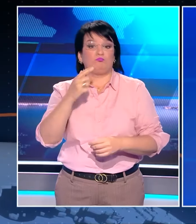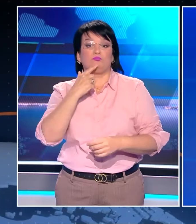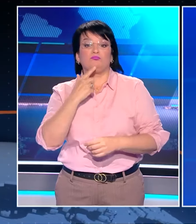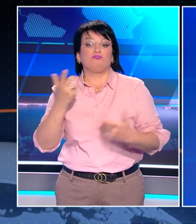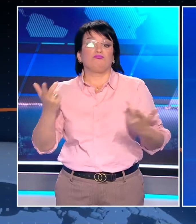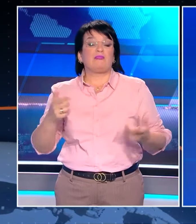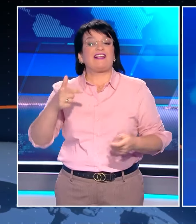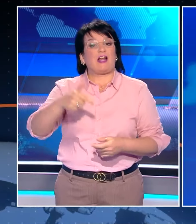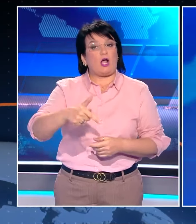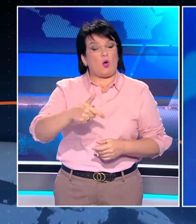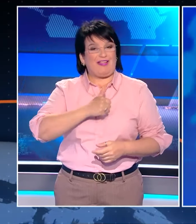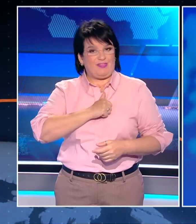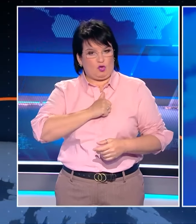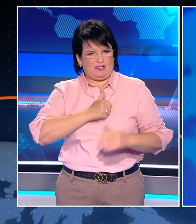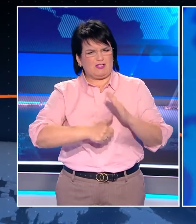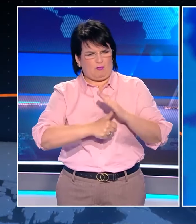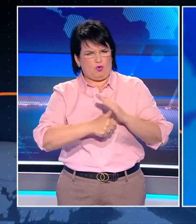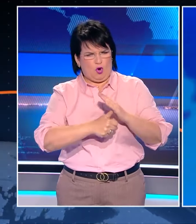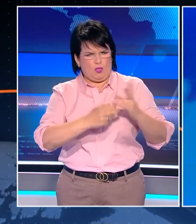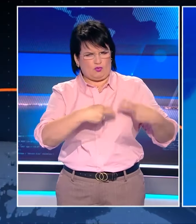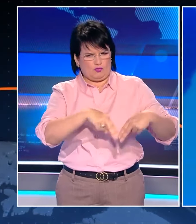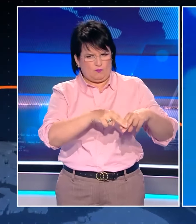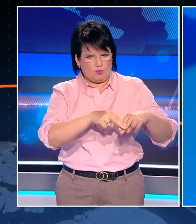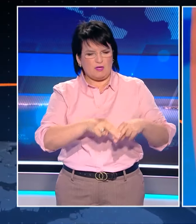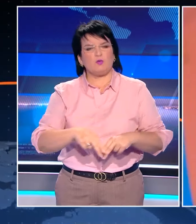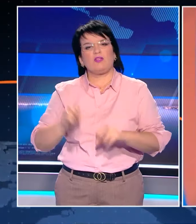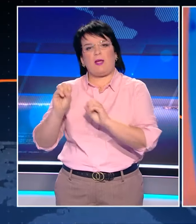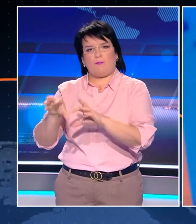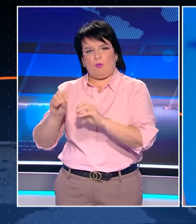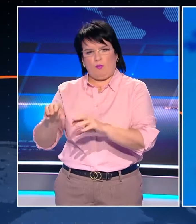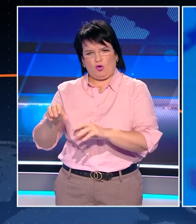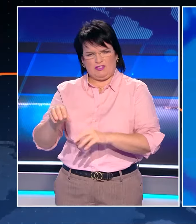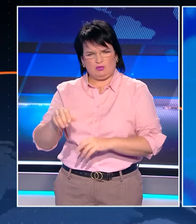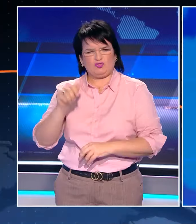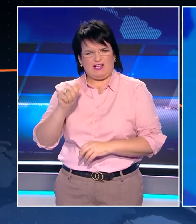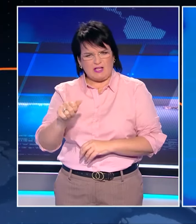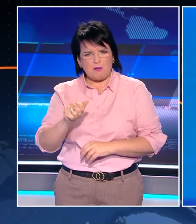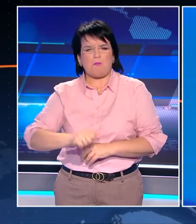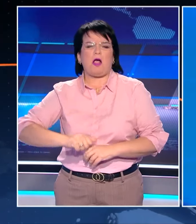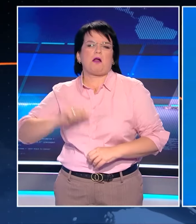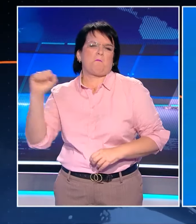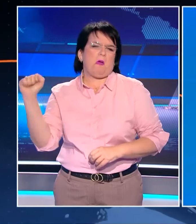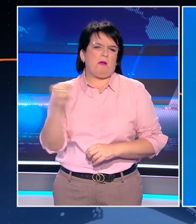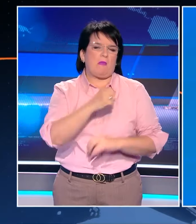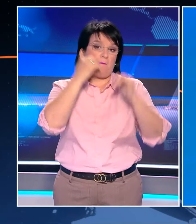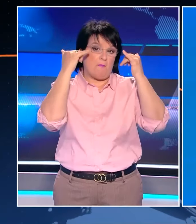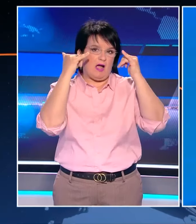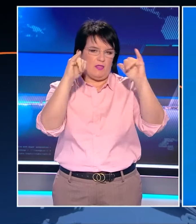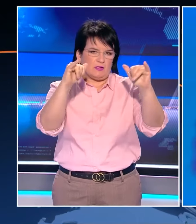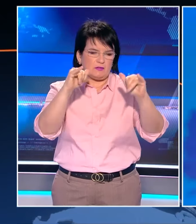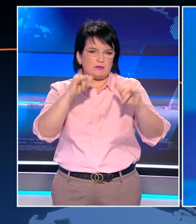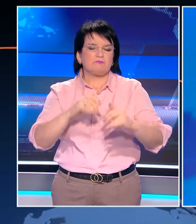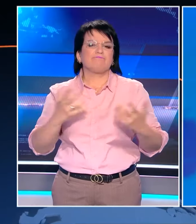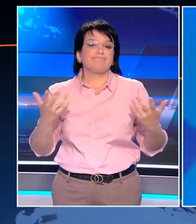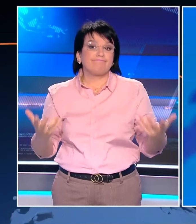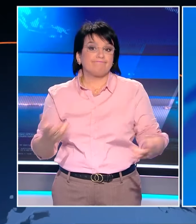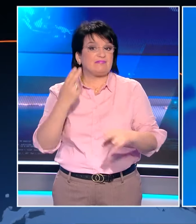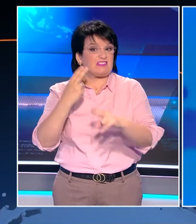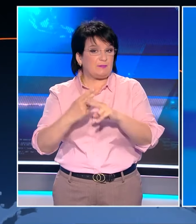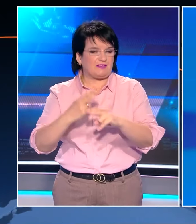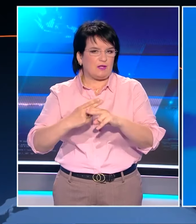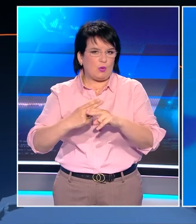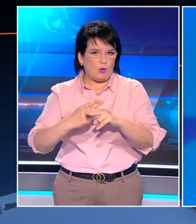Δημήτρη Γιαννακόπουλου και του Εργκίν Αταμάν κατατρόπωσε τη βασίλισσα Ρεάλ Μαδρίτης στον τελικό της EuroLeague με πρωταγωνιστή